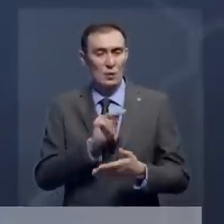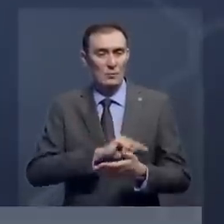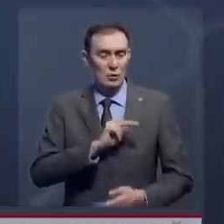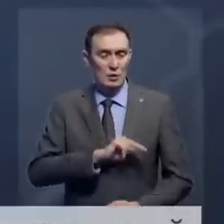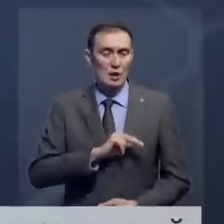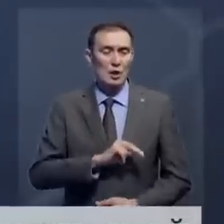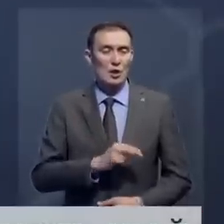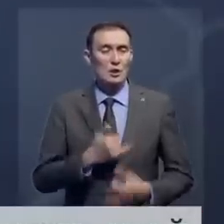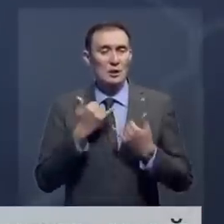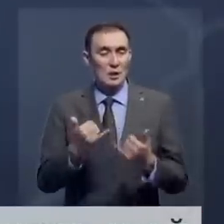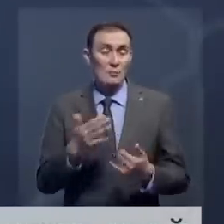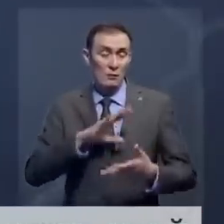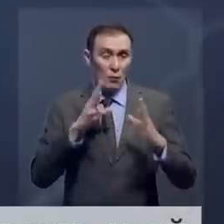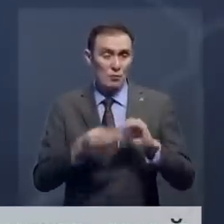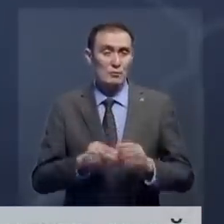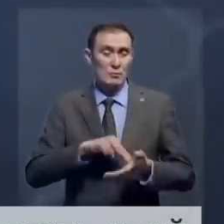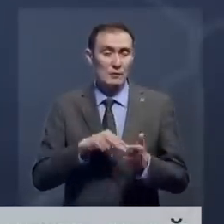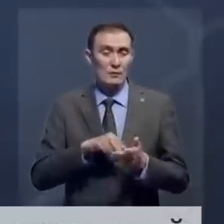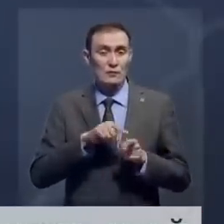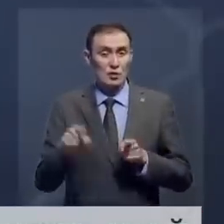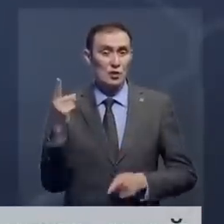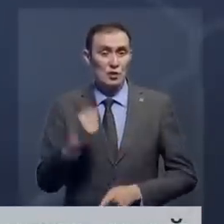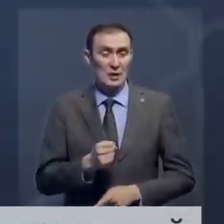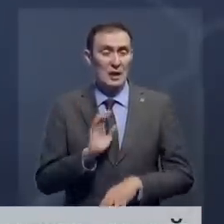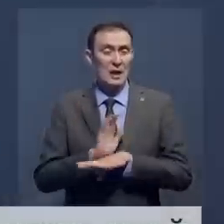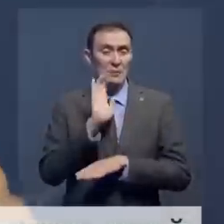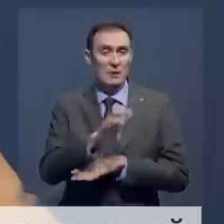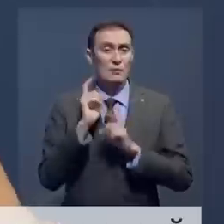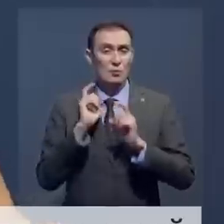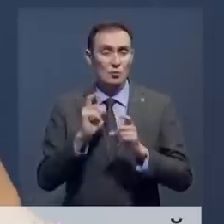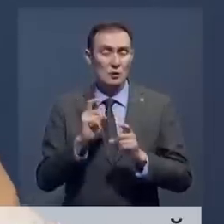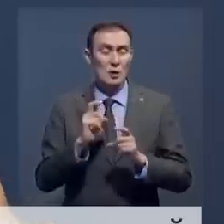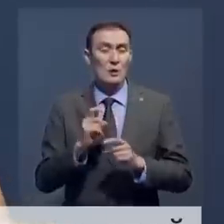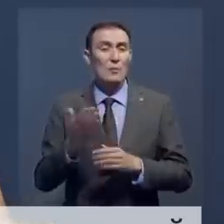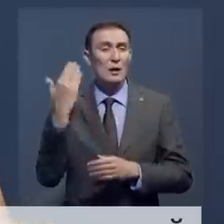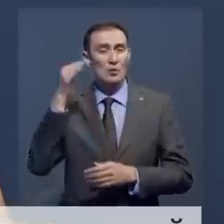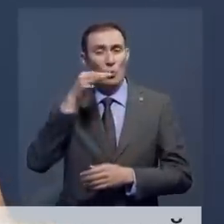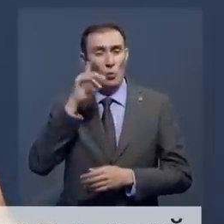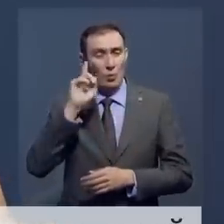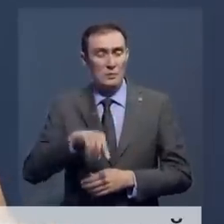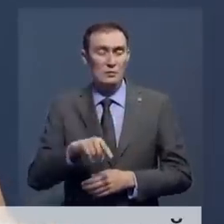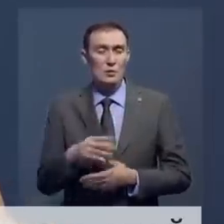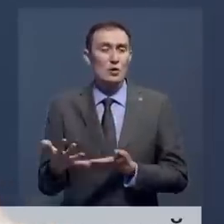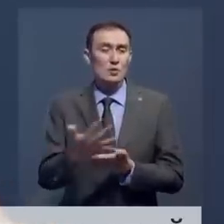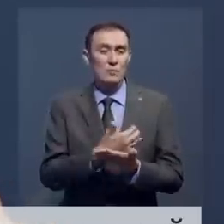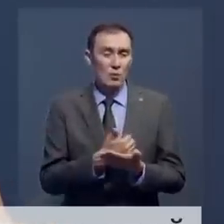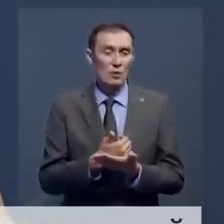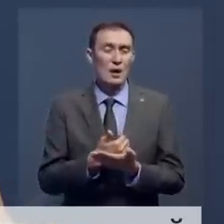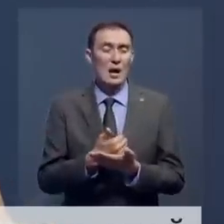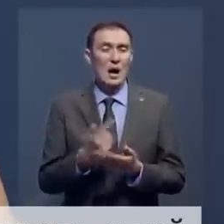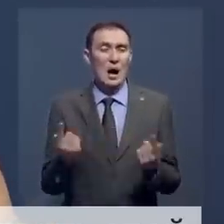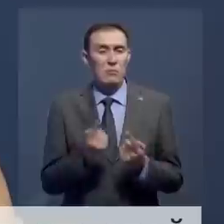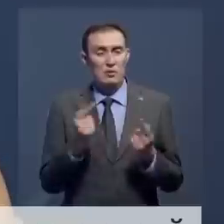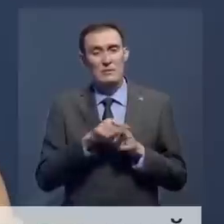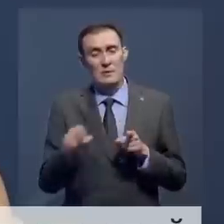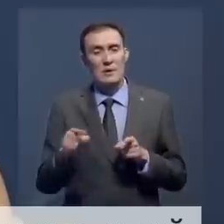к помощи в целом мы планируем до конца этой недели уже направить первую группу предыдущих сборов обычно то есть сбор обычно